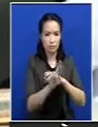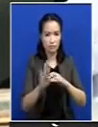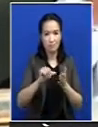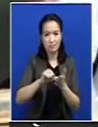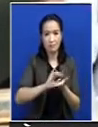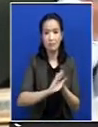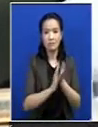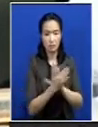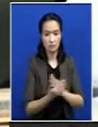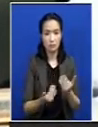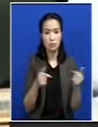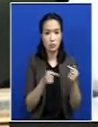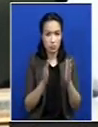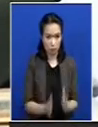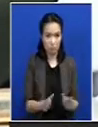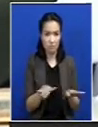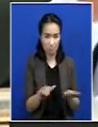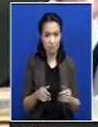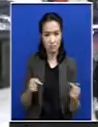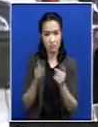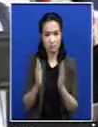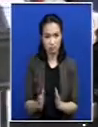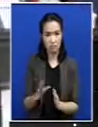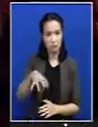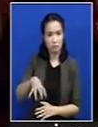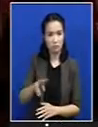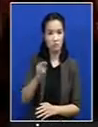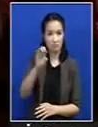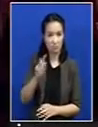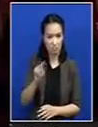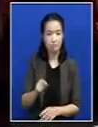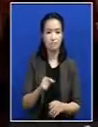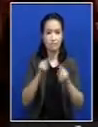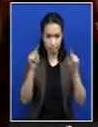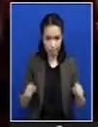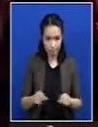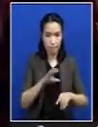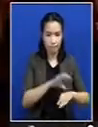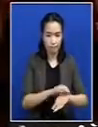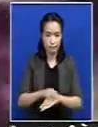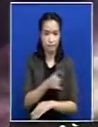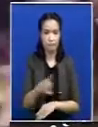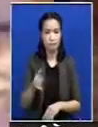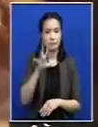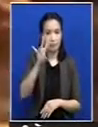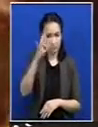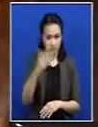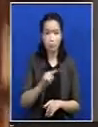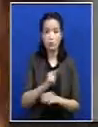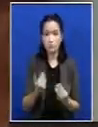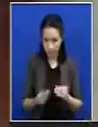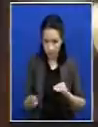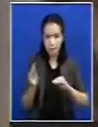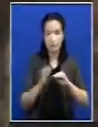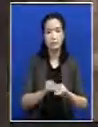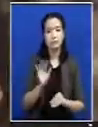ขณะนี้ทั้งบุคคลธรรมดาทั้งนิติบุคคลถูกออกหมายจับรวมแล้วจากกรณีนี้7รายด้วยกัน ค่ะเพิ่มเติมวันนี้5